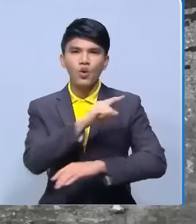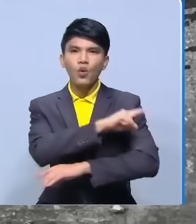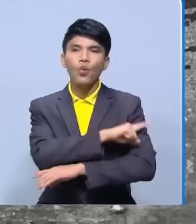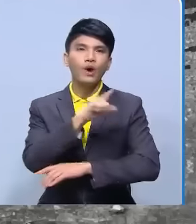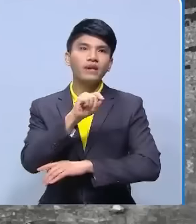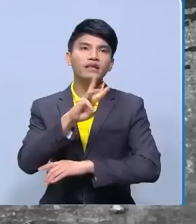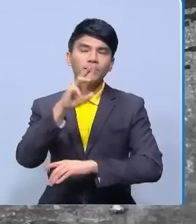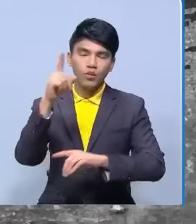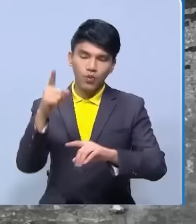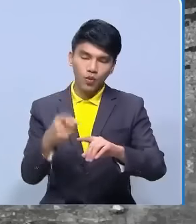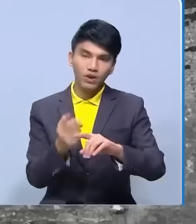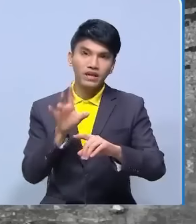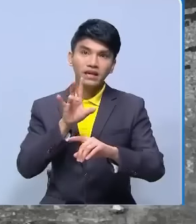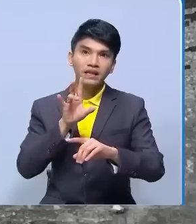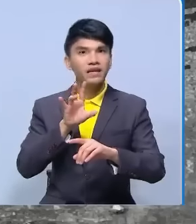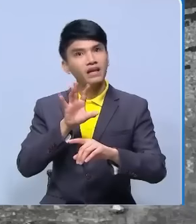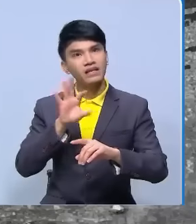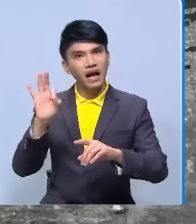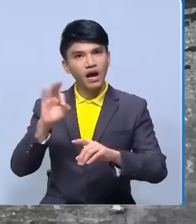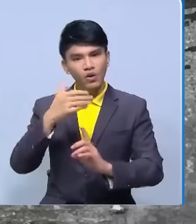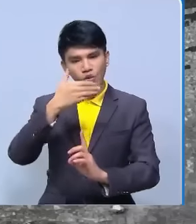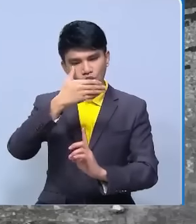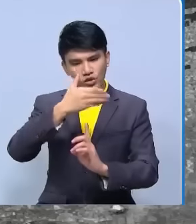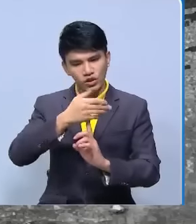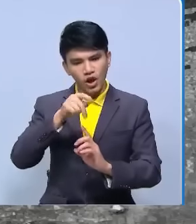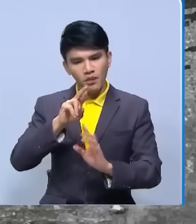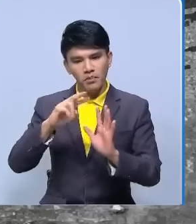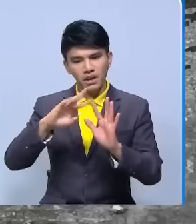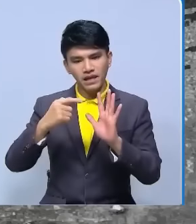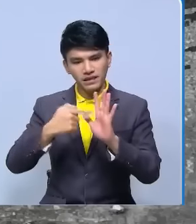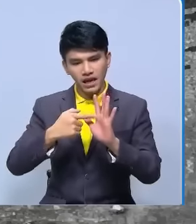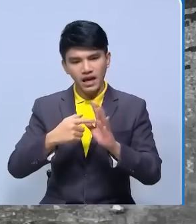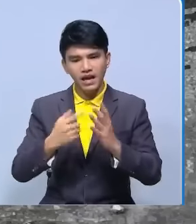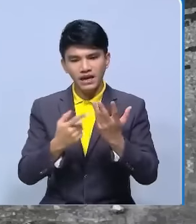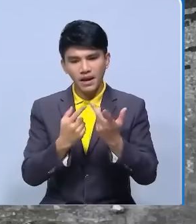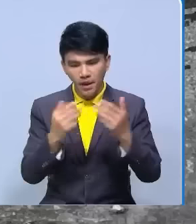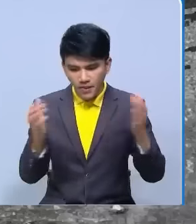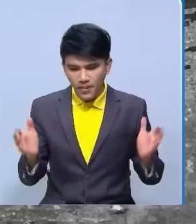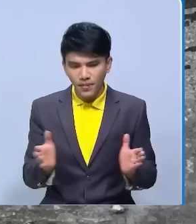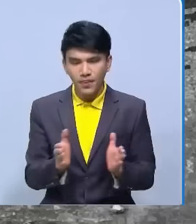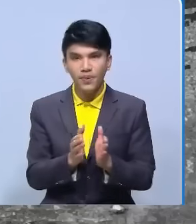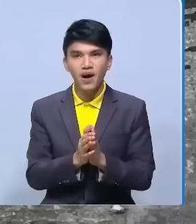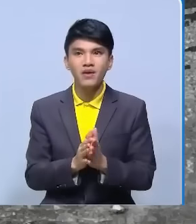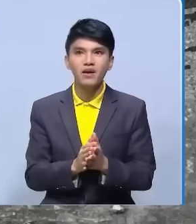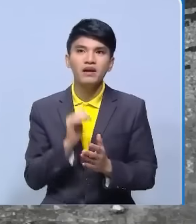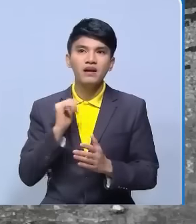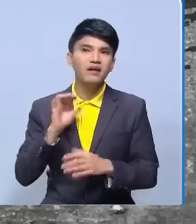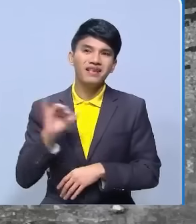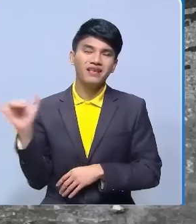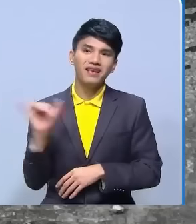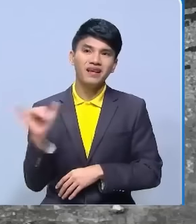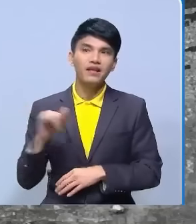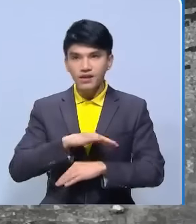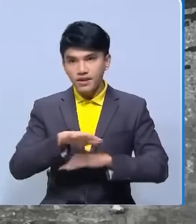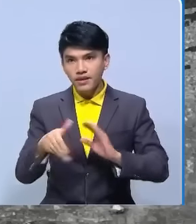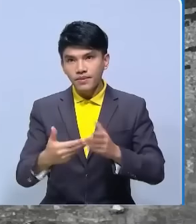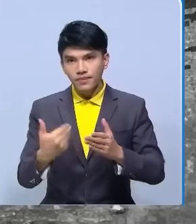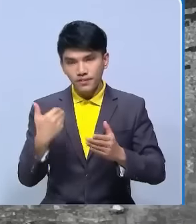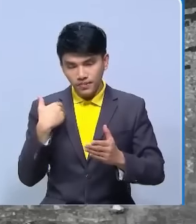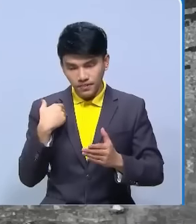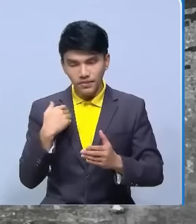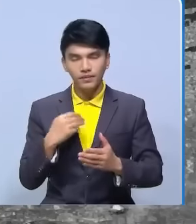กันยายนตรงปั๊มน้ำมันซอยประชาร่วมใจไม่นับรวมเหตุการณ์ที่เกิดขึ้นอีกอย่างลคดี 2คดี 3ท้องที่คือมีท้องที่